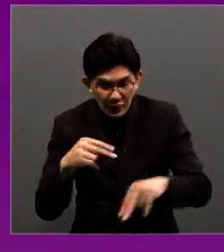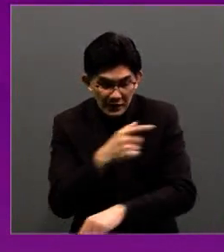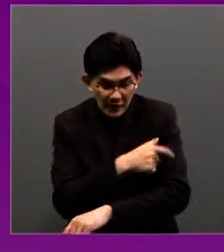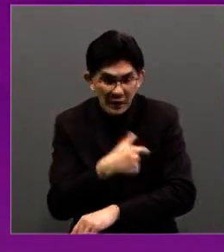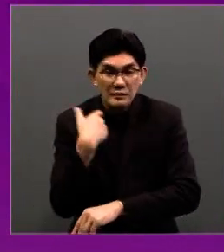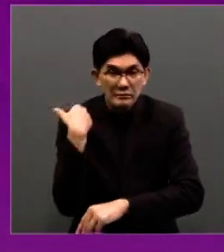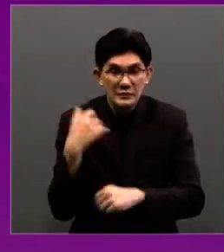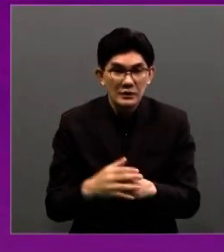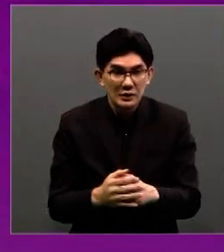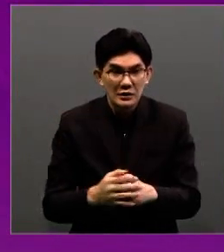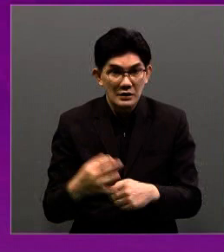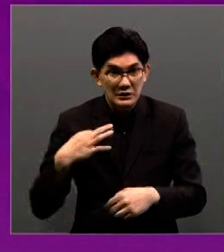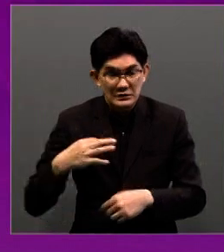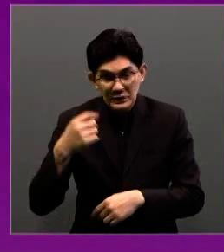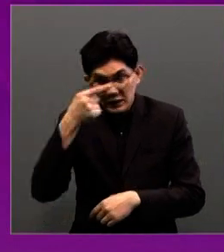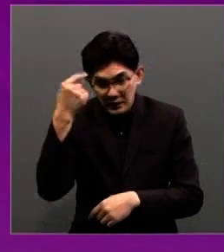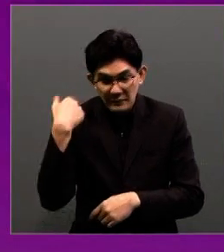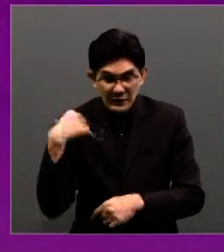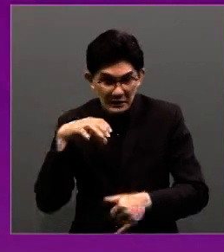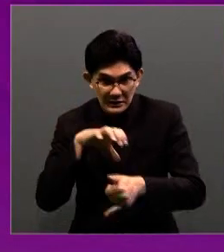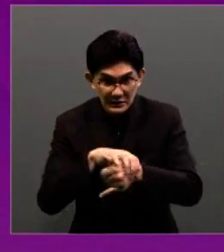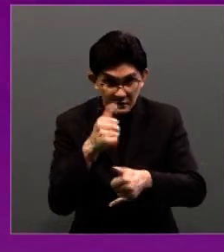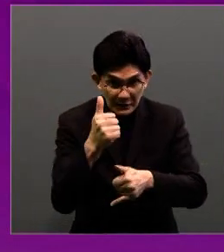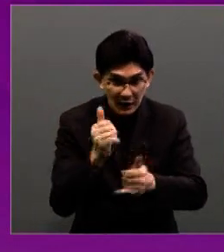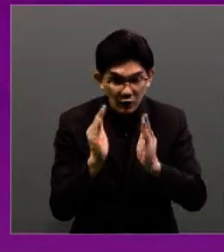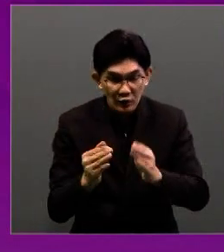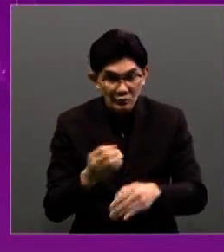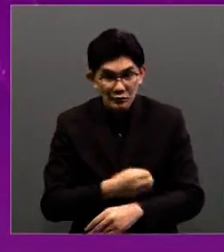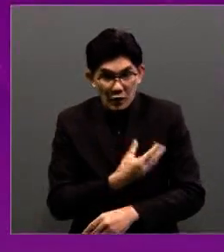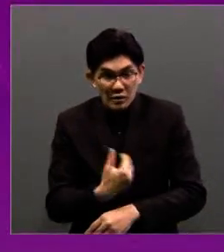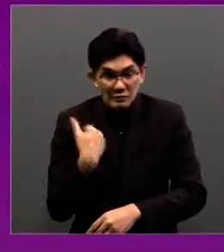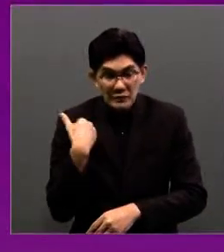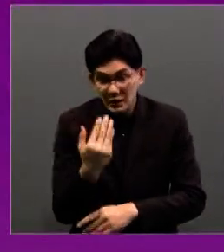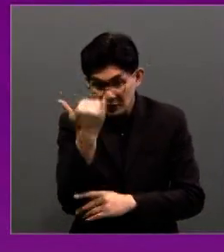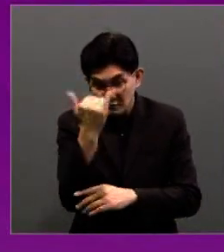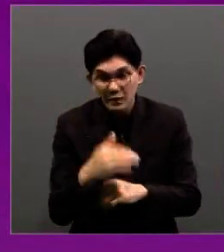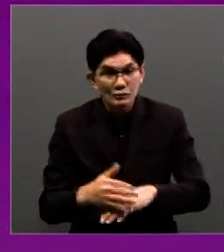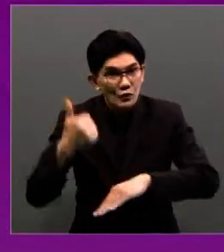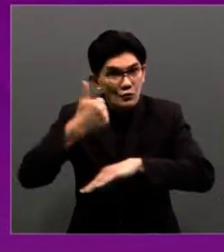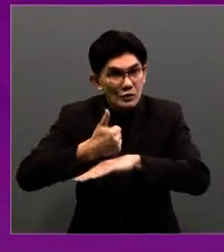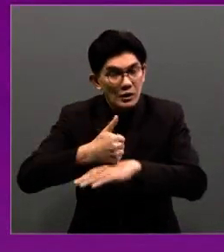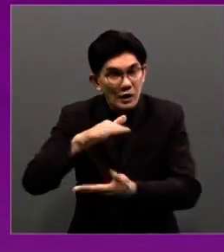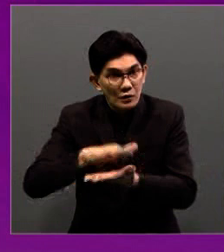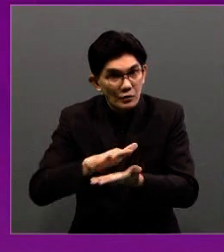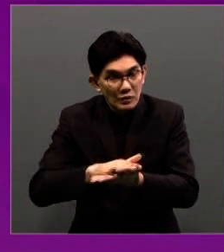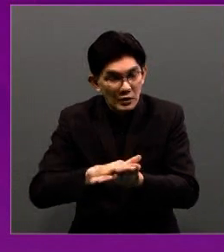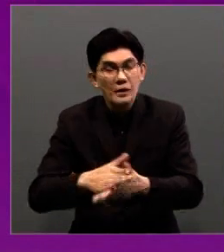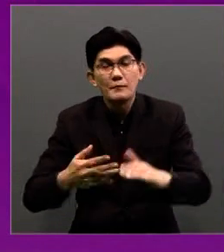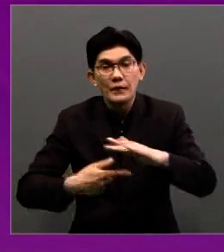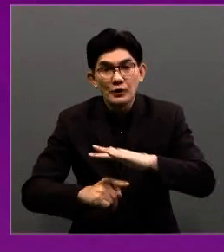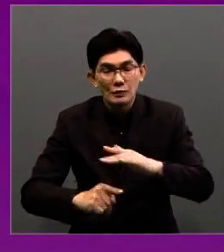ไอ้โม่งคนเสื้อดำที่เข้าไปก่อเหตุการณ์เนี่ยคนอึ้งกันไปตามๆกันเพราะว่าเป็นผู้อำนวยการโรงเรียนประถมที่